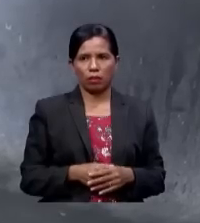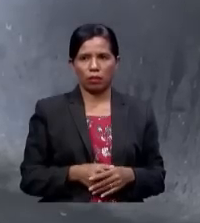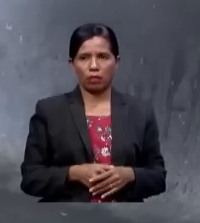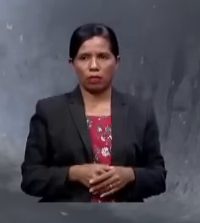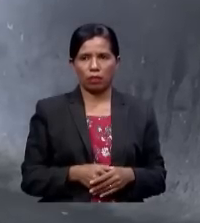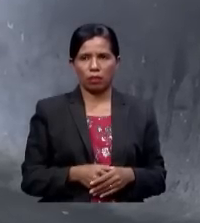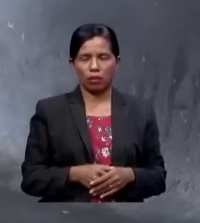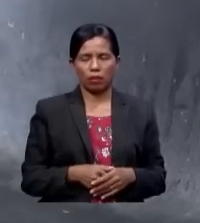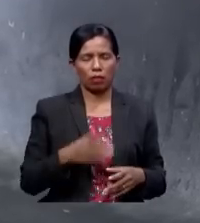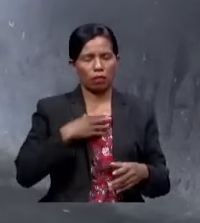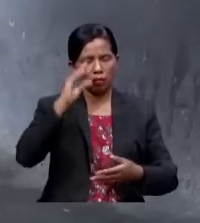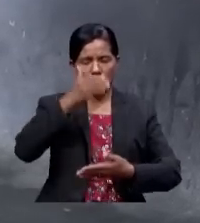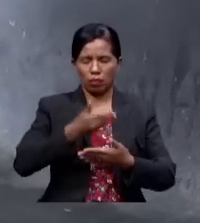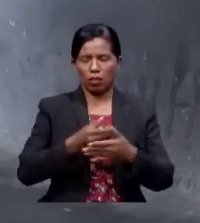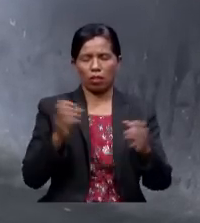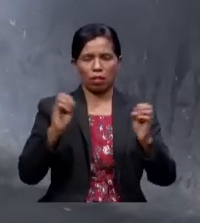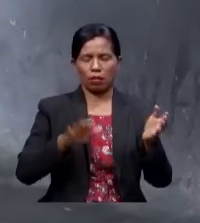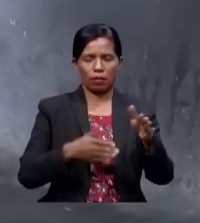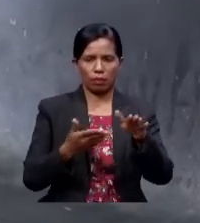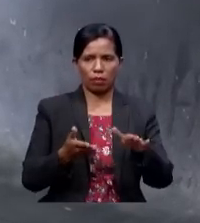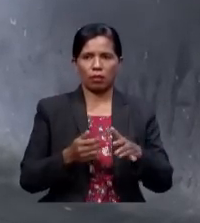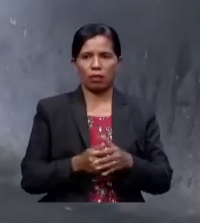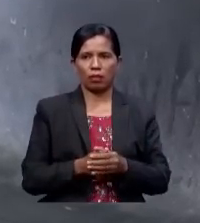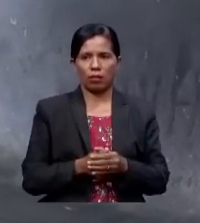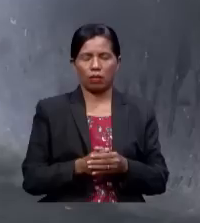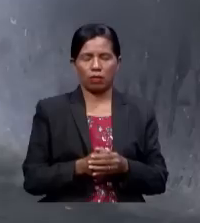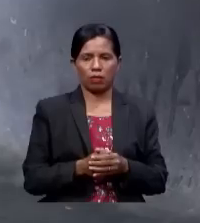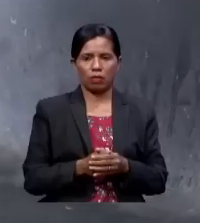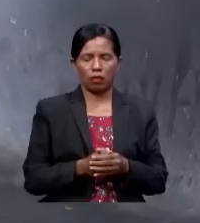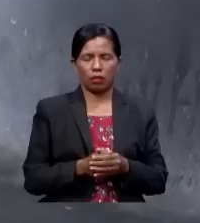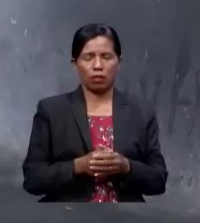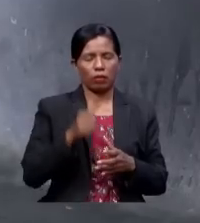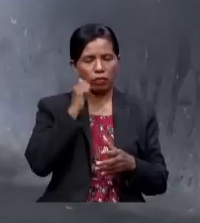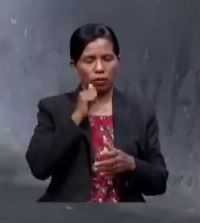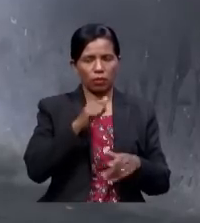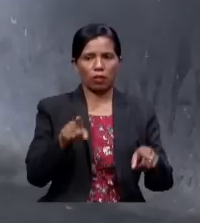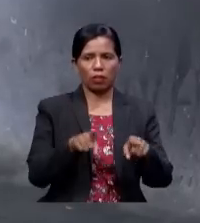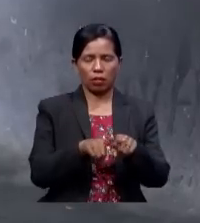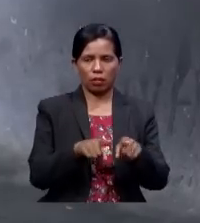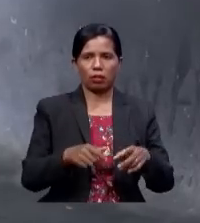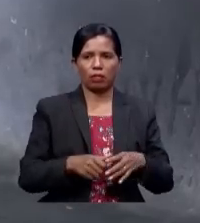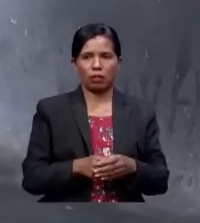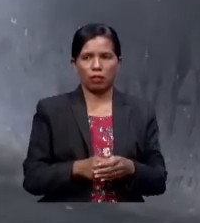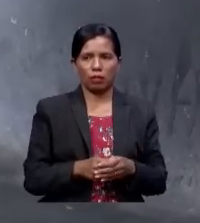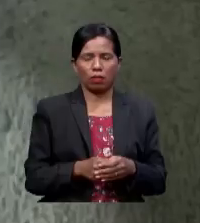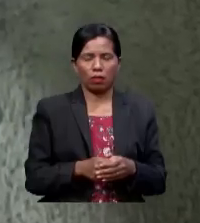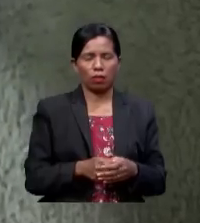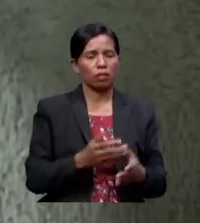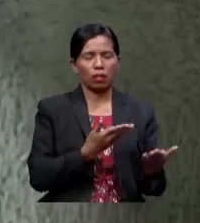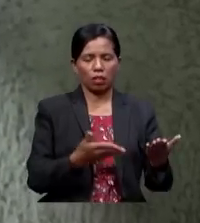La nuwa ni la mate. Ni fe toha ni san. Masa sira ni. Mai, wa tena wa ruma wa